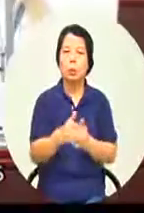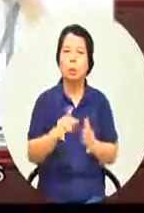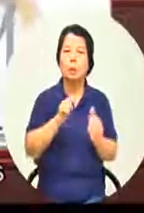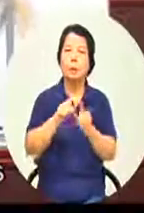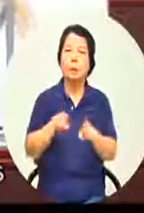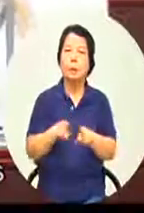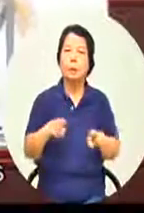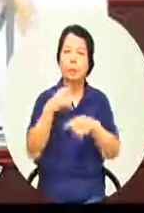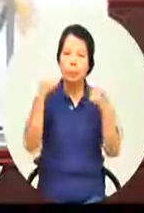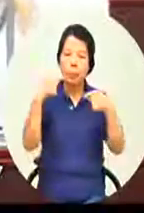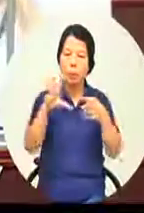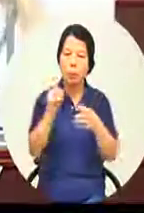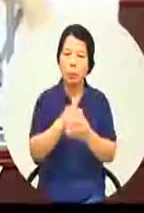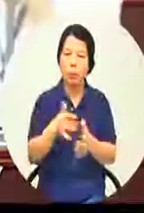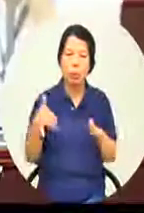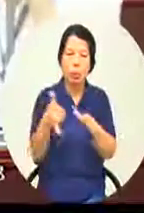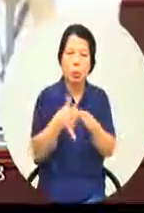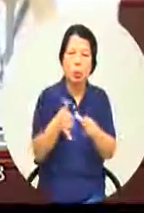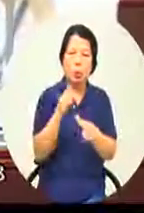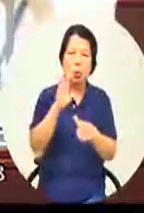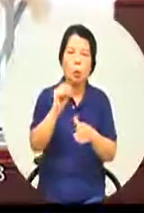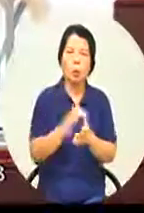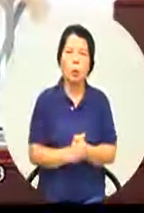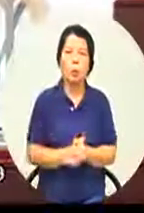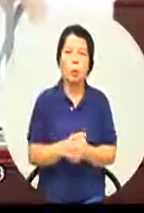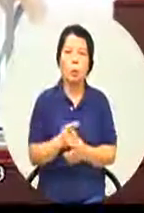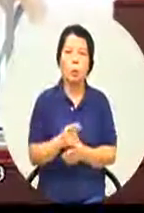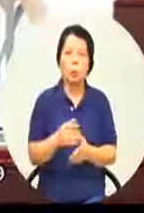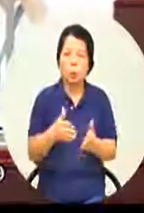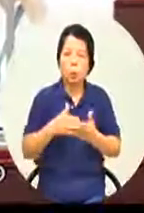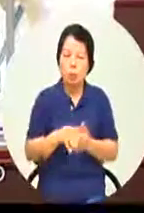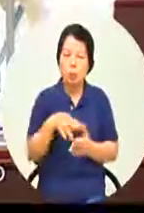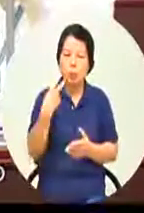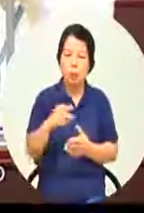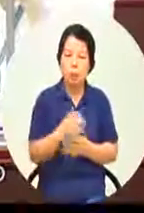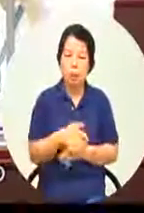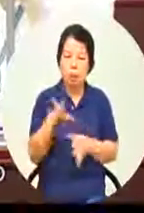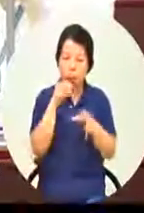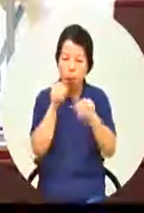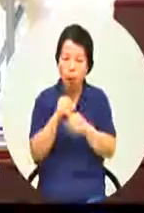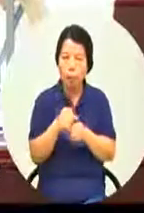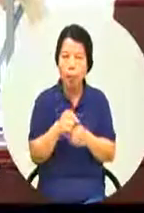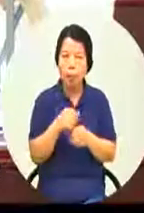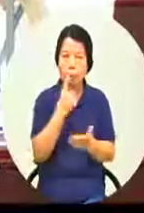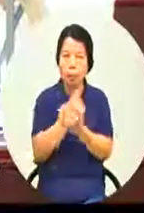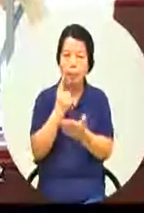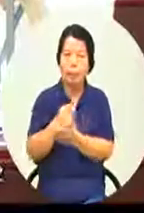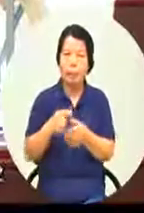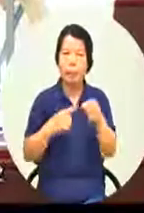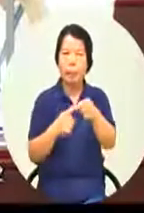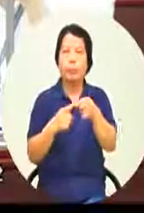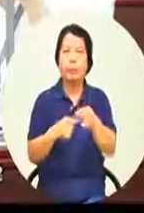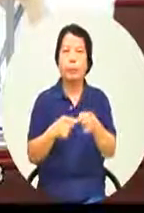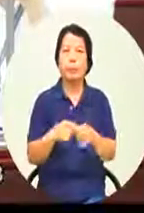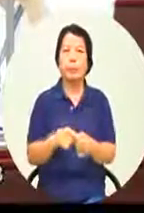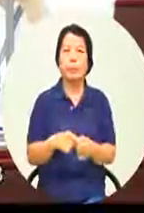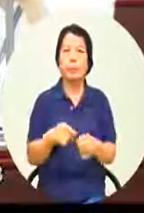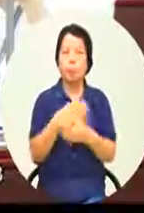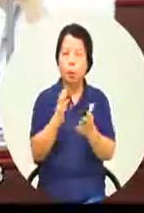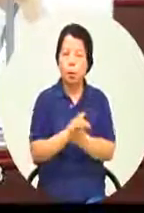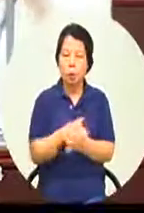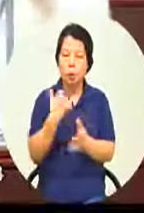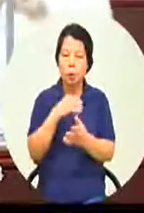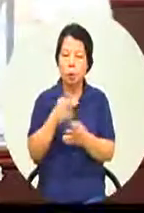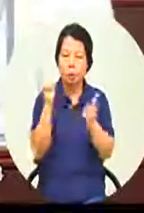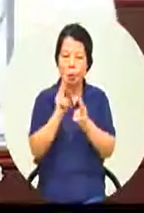很多人在那边上下车，这容许我们再把那个资料调出来，因为每一个站它上车下车都有这个电子